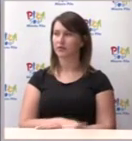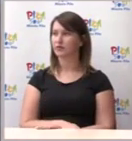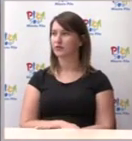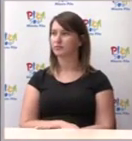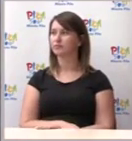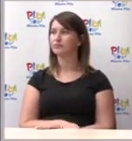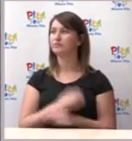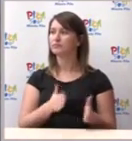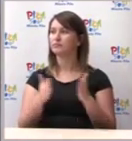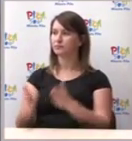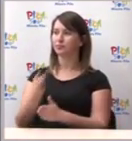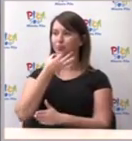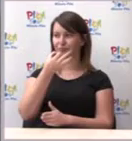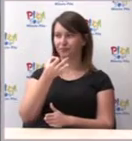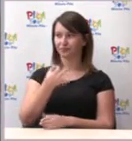Pytanie dotyczące